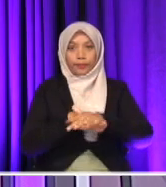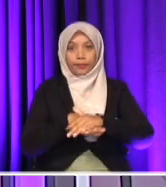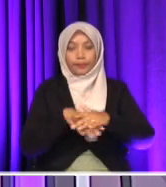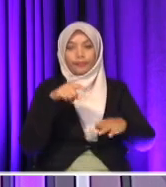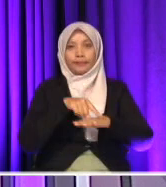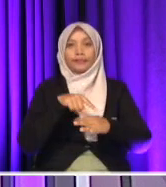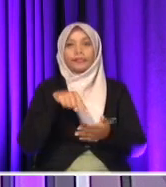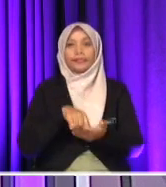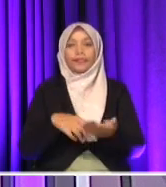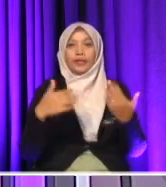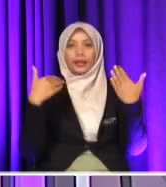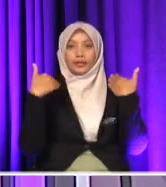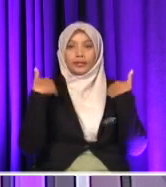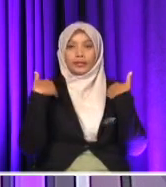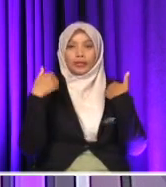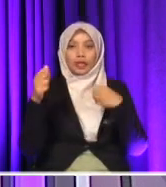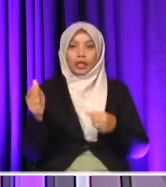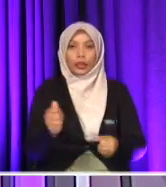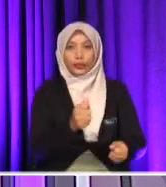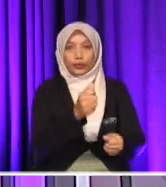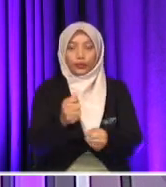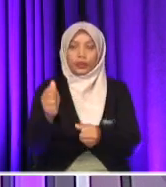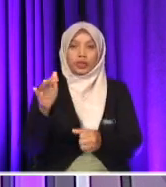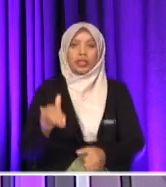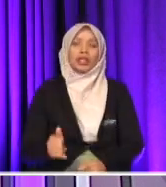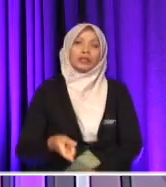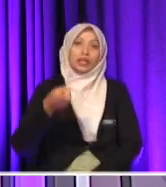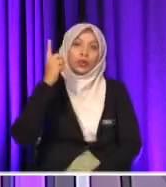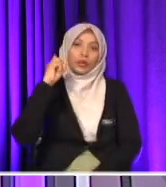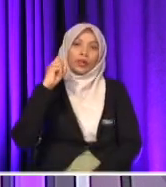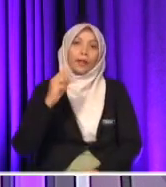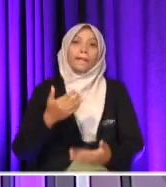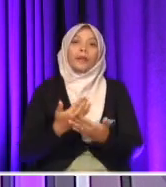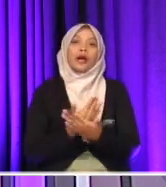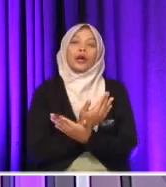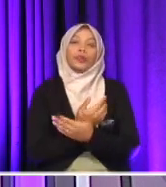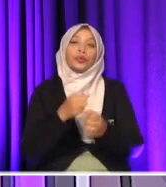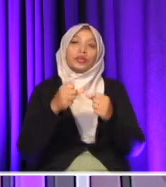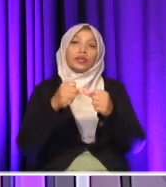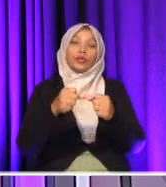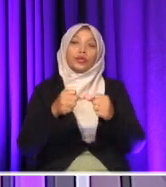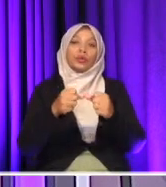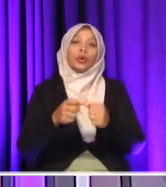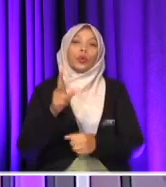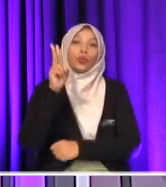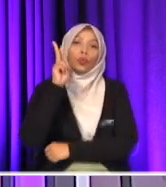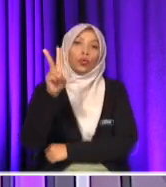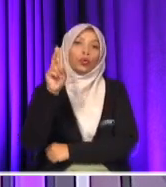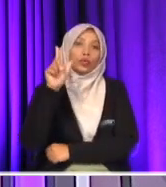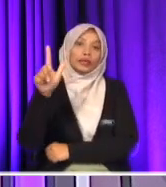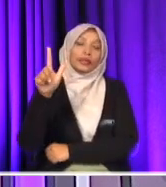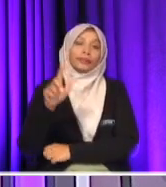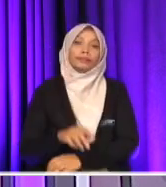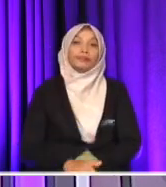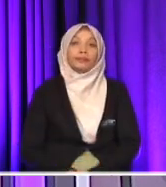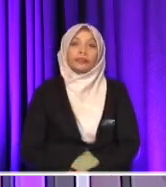adalah arus yang mendahului. Maksudnya arus dah gerak dulu barulah diikuti dengan voltan pada kapasitor tu. Itu sebabnya kita lukis